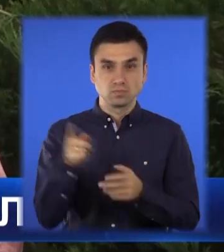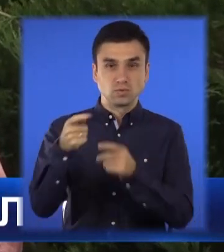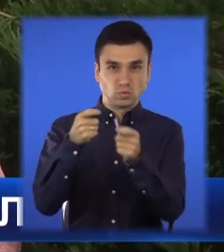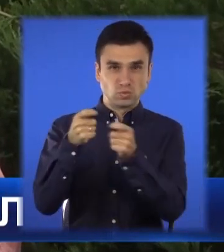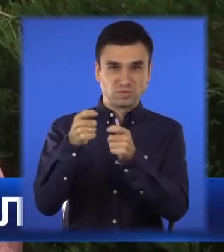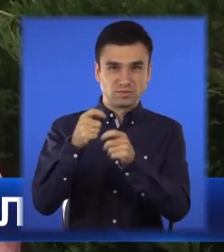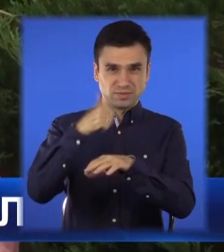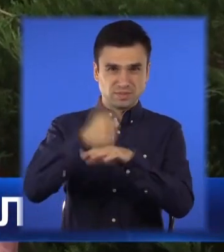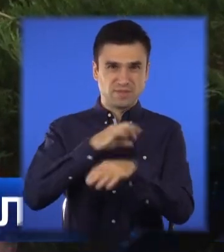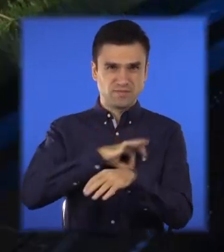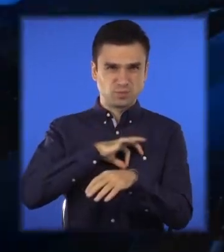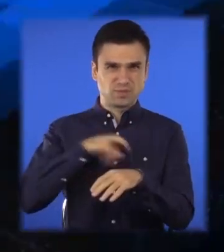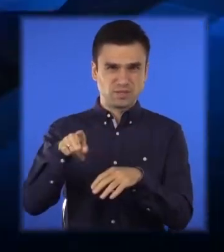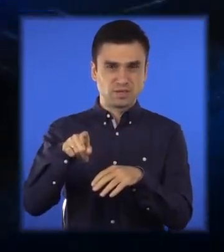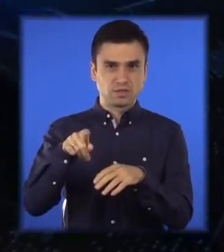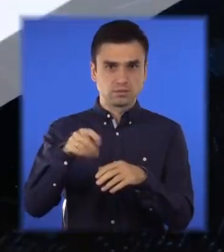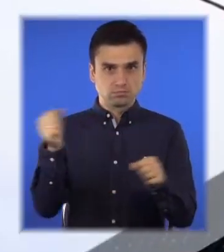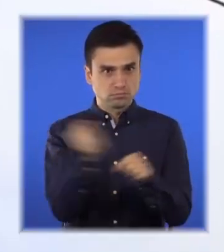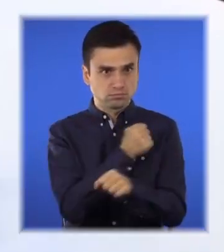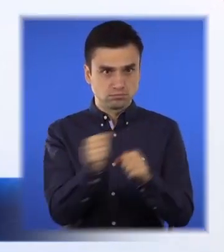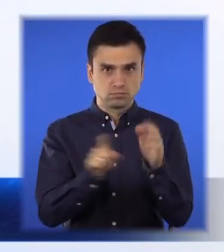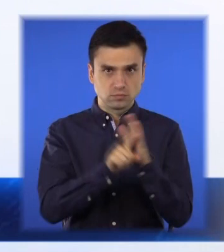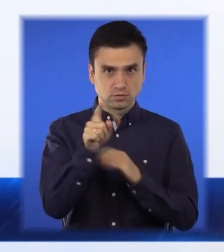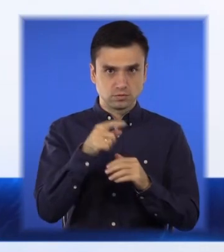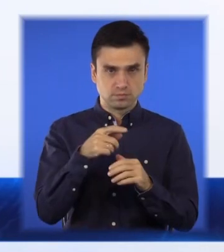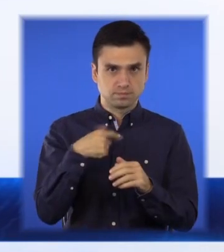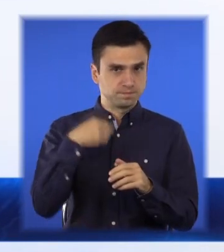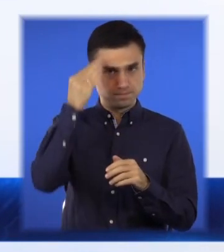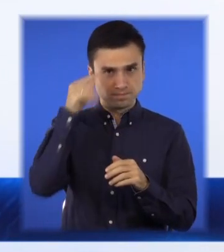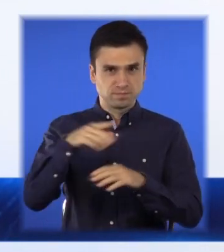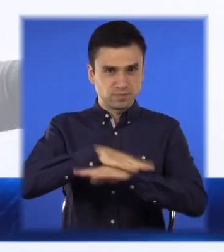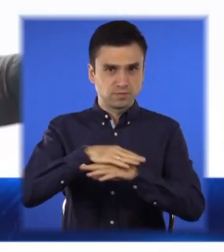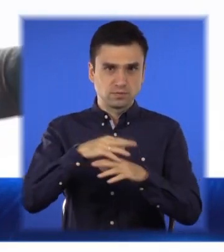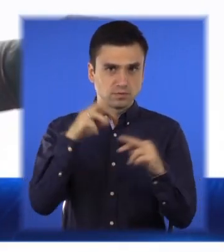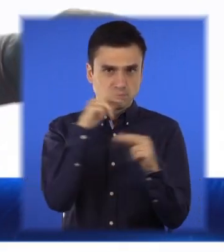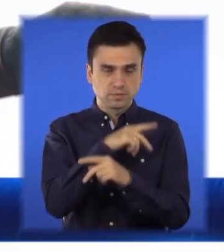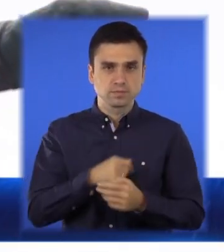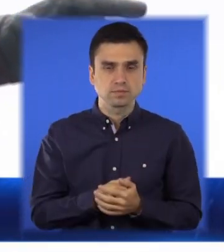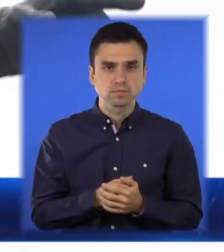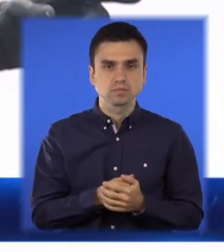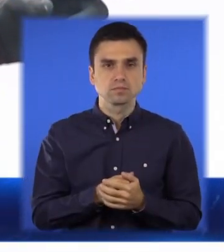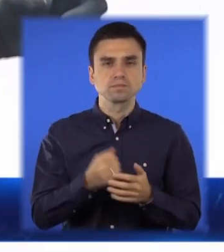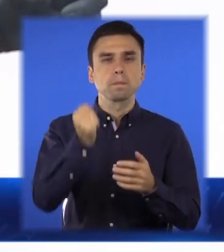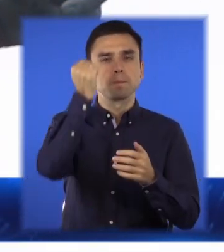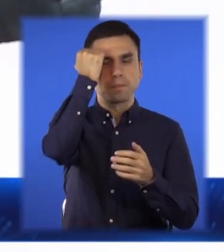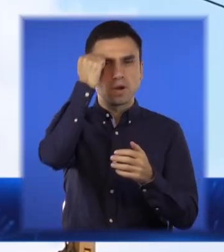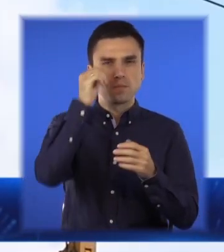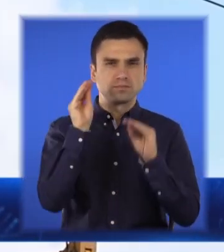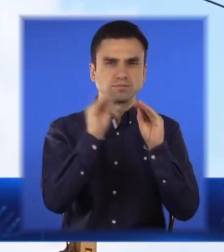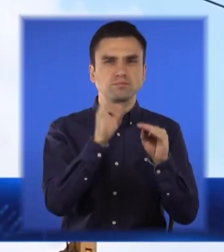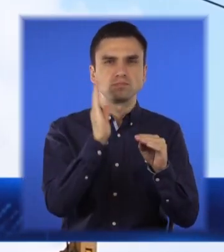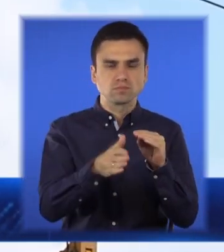таке поведіння недопустимим. Пам'ятник хрестителю Русі у місті готується до відкриття